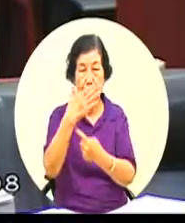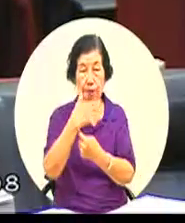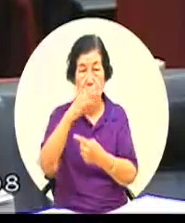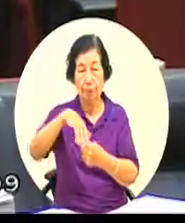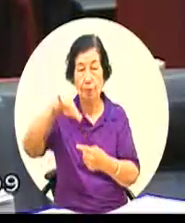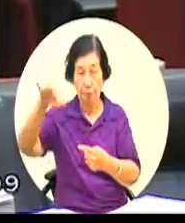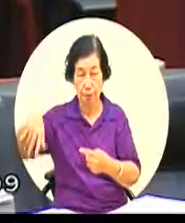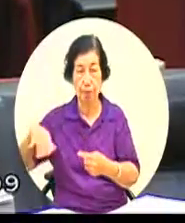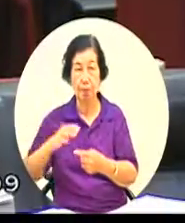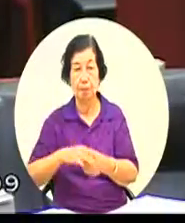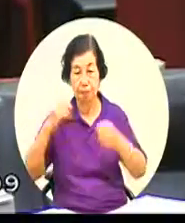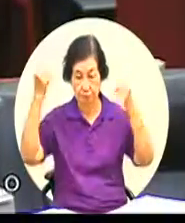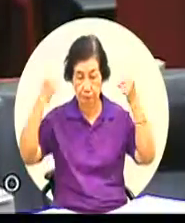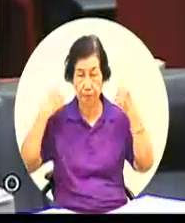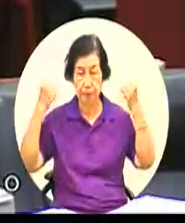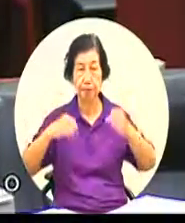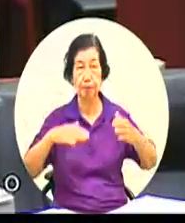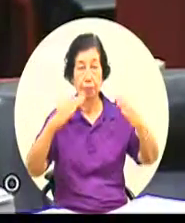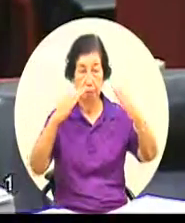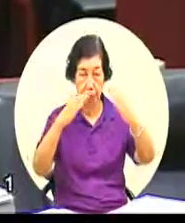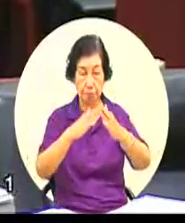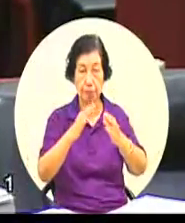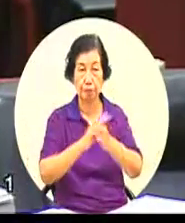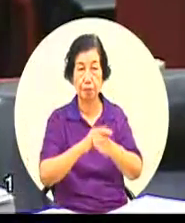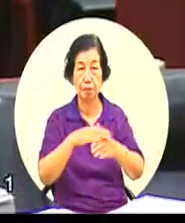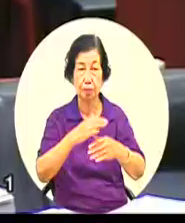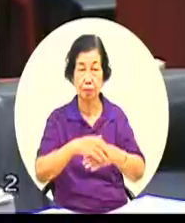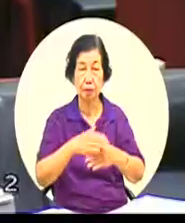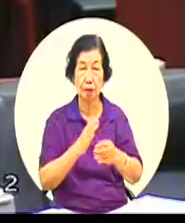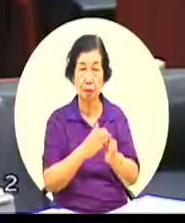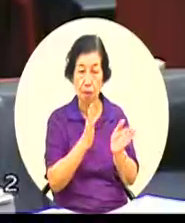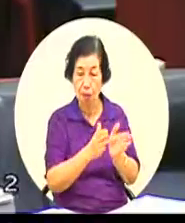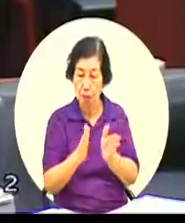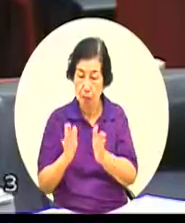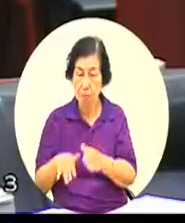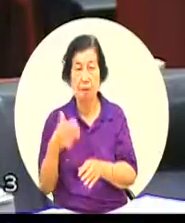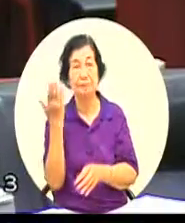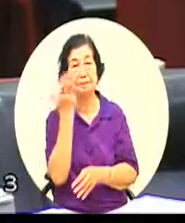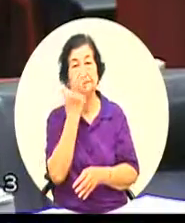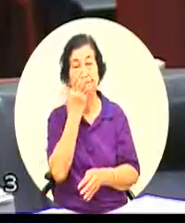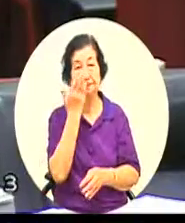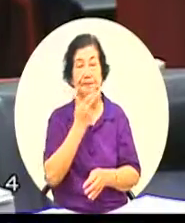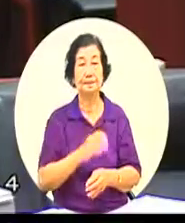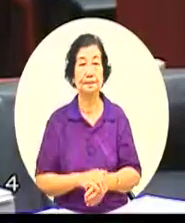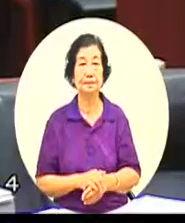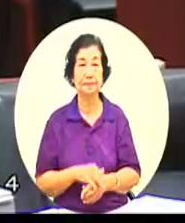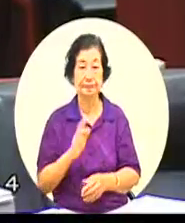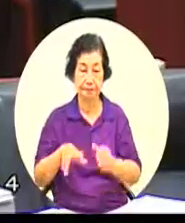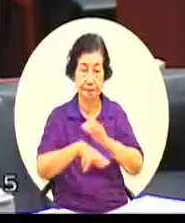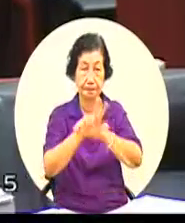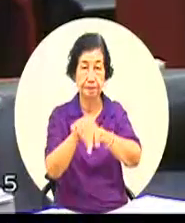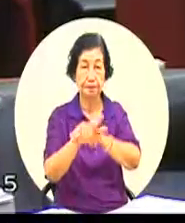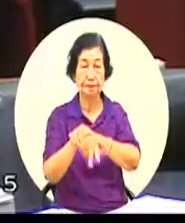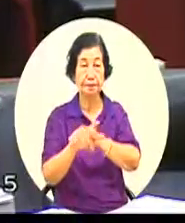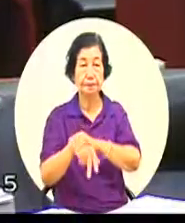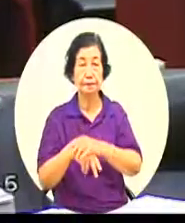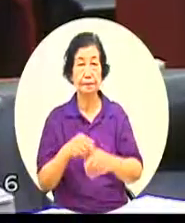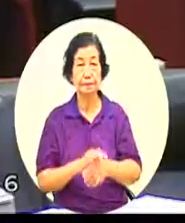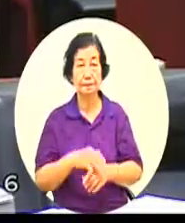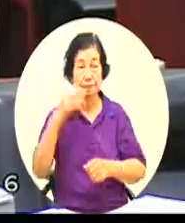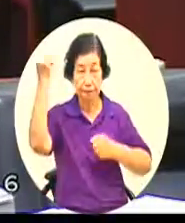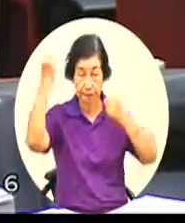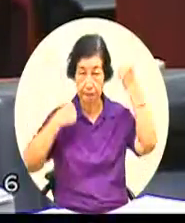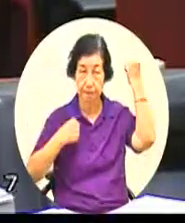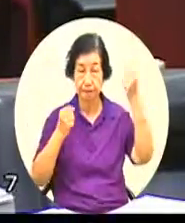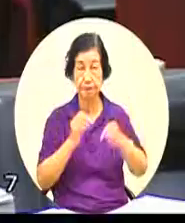整理了真水，真正整理了真水。但是就是空空荡荡，就是在时啊，阮